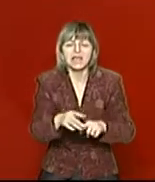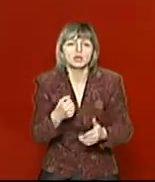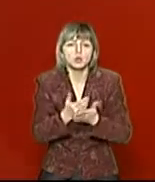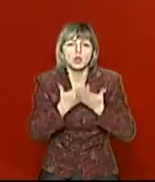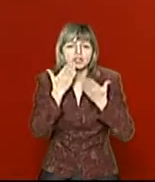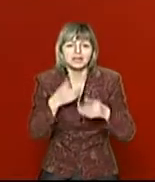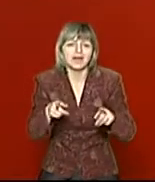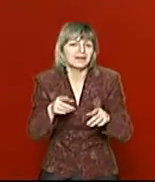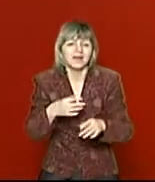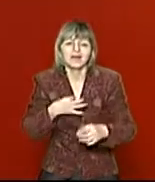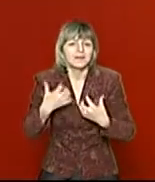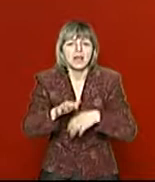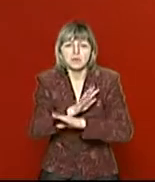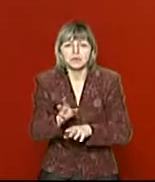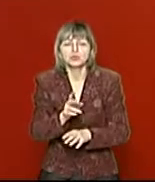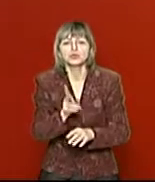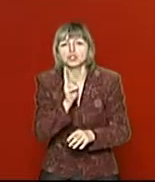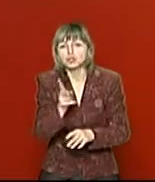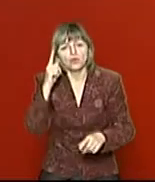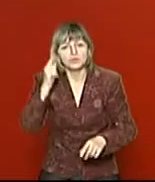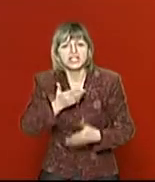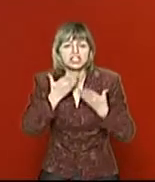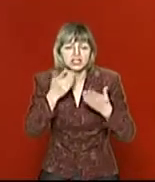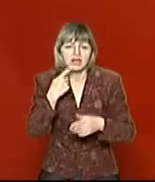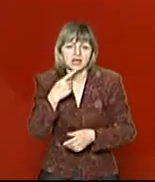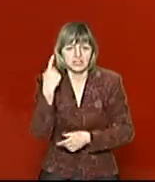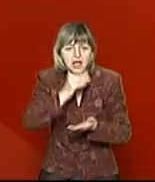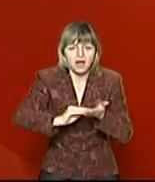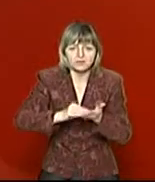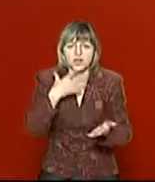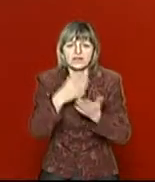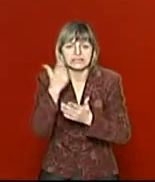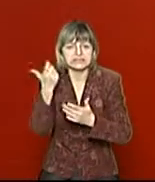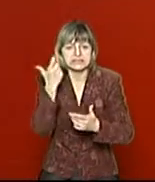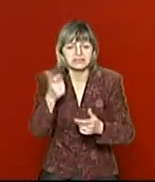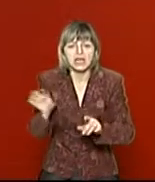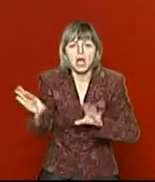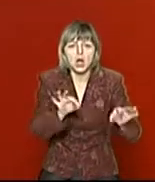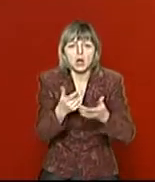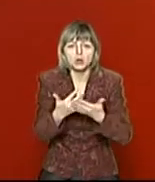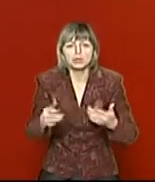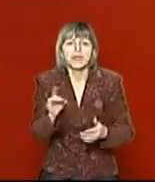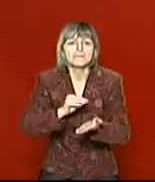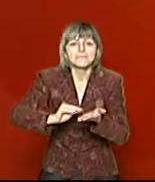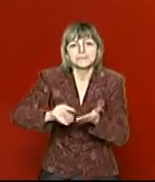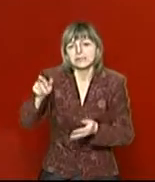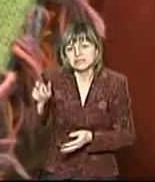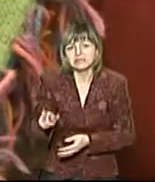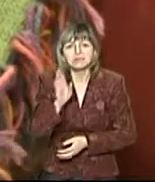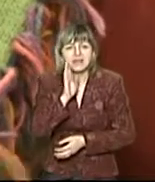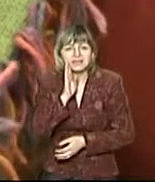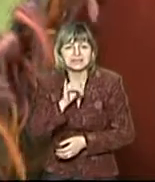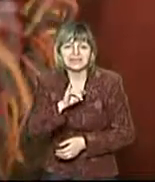байдужими навіть ті, хто ще не вміє читати, каже авторка та власниця колекції, письменниця із Рівного Олена